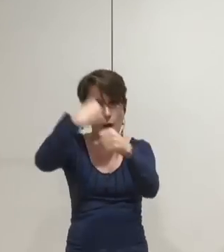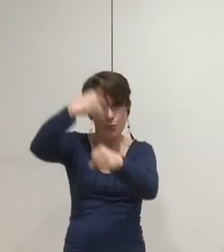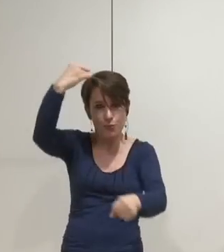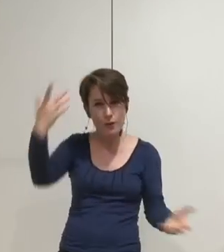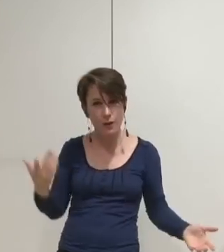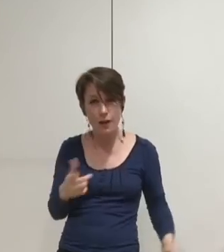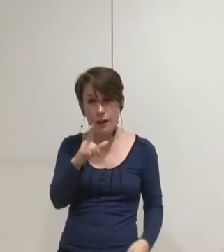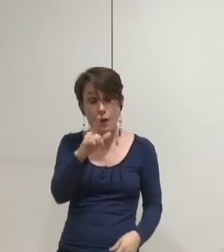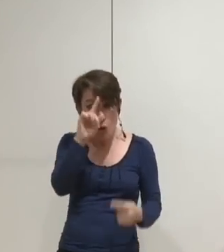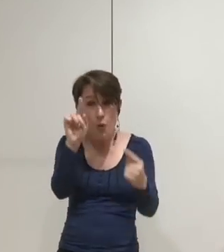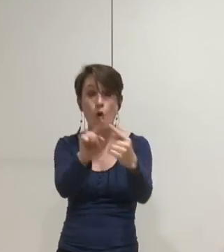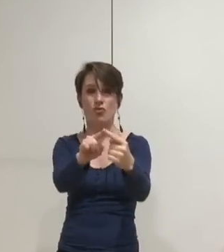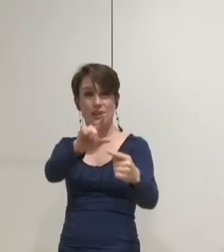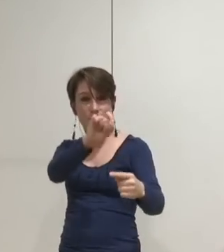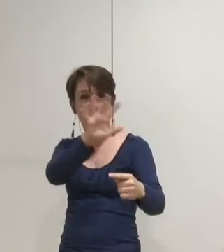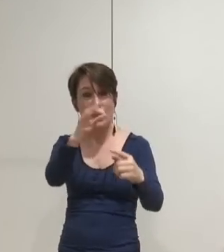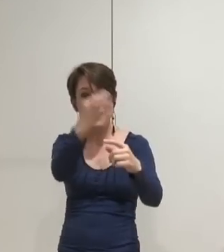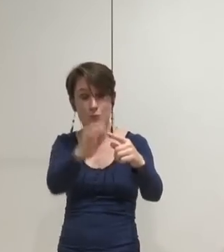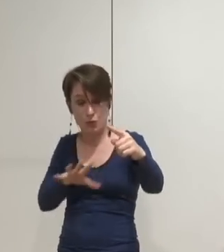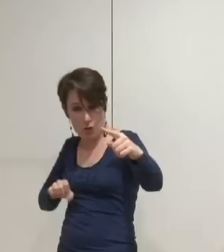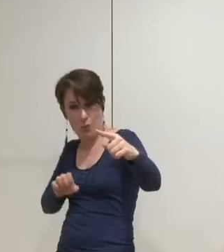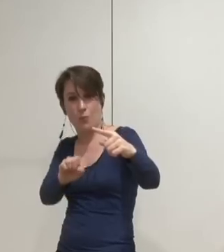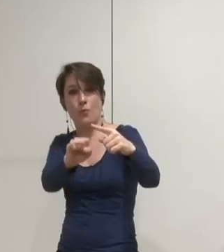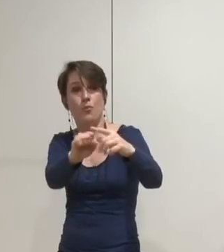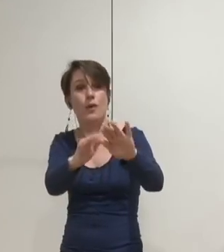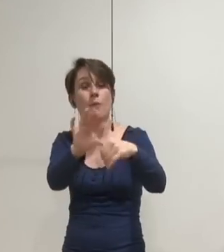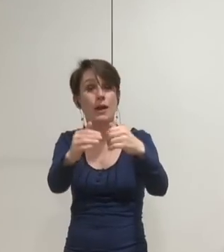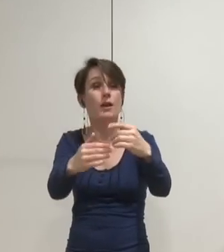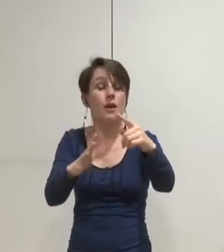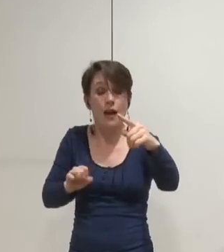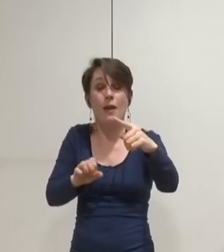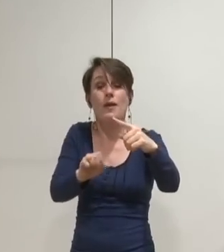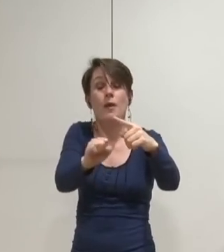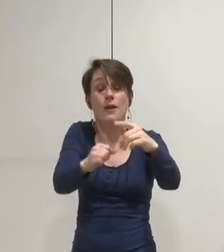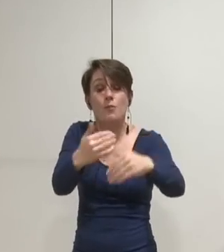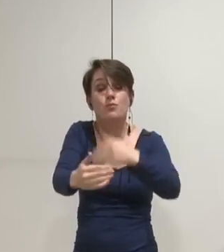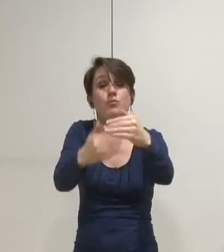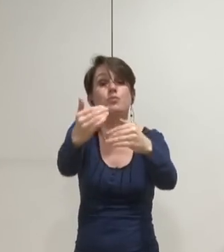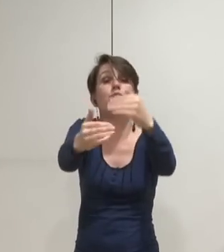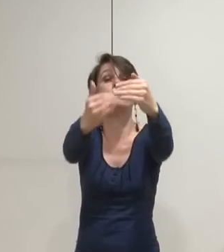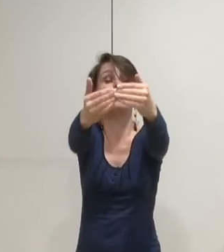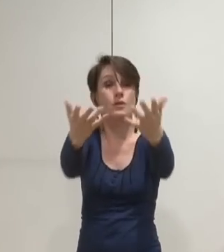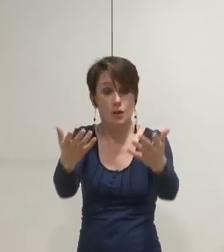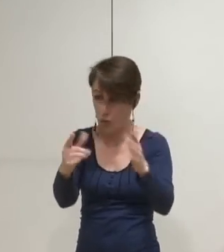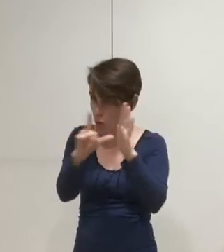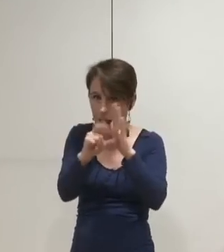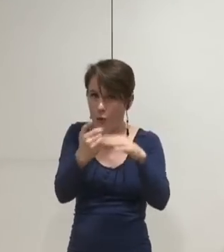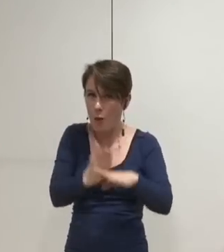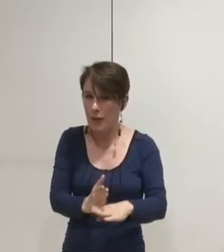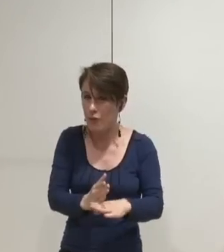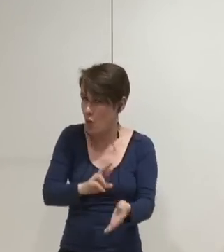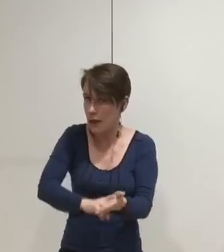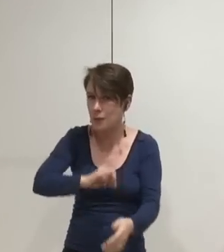25 % du rattrapage effectué puis ça sera 33 % puis 50 % du du rattrapage donc la loi prévoit bien